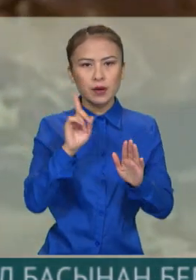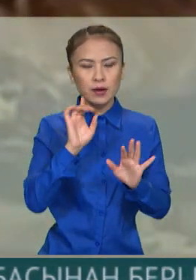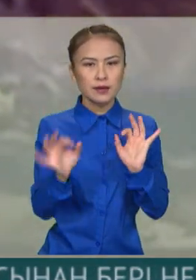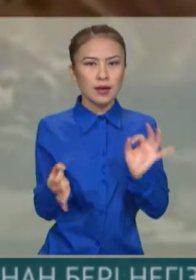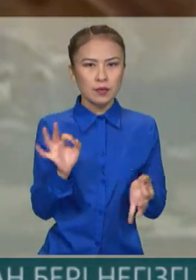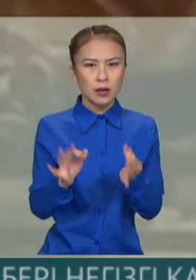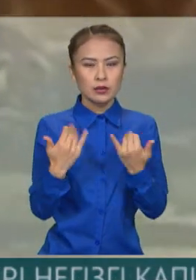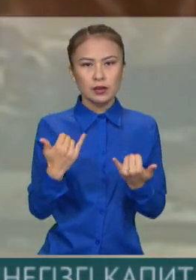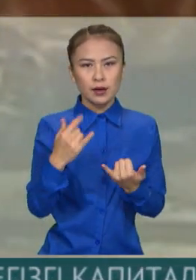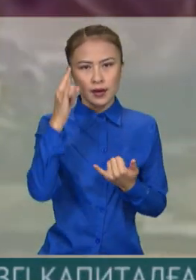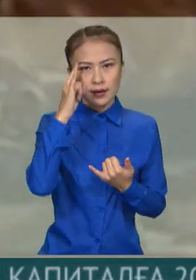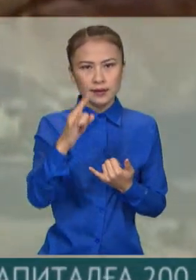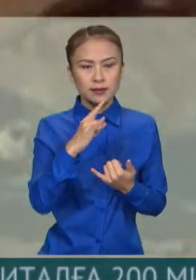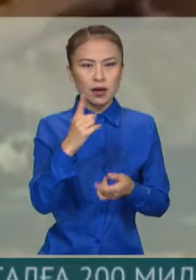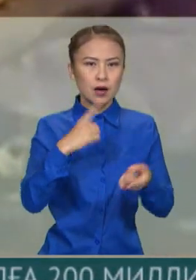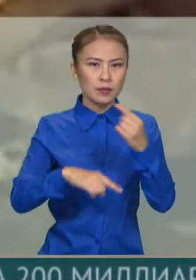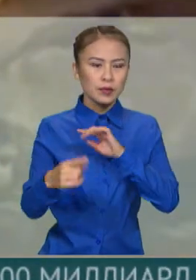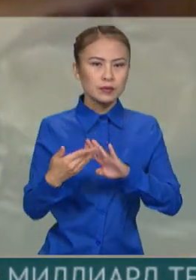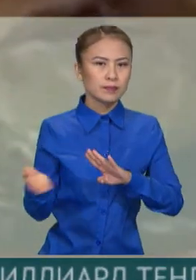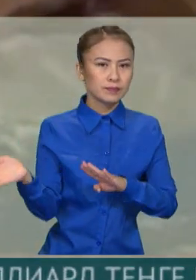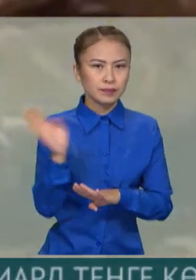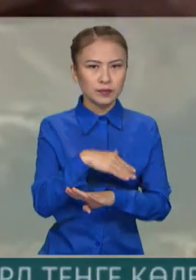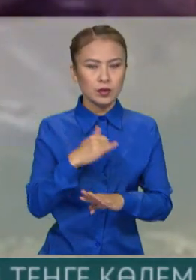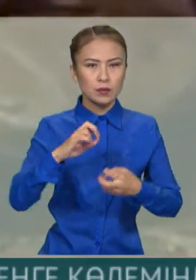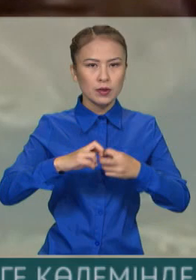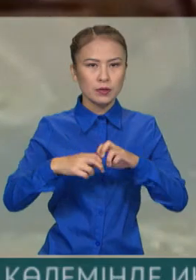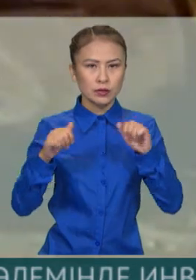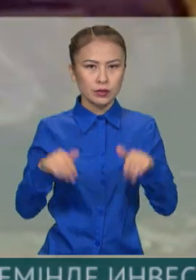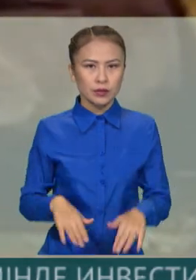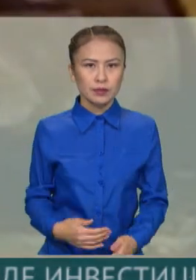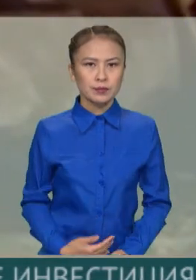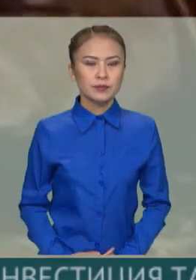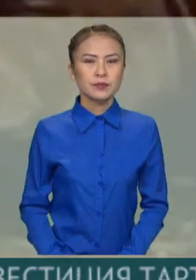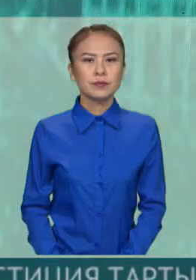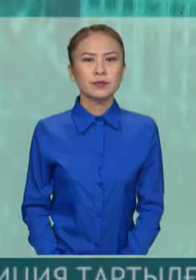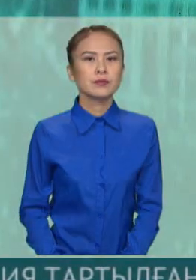Бүгінде қазақстандықтарды елге әкелу мәселесі шешілуде.